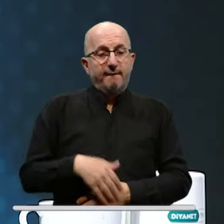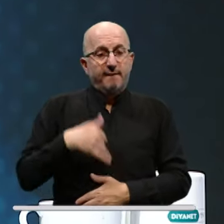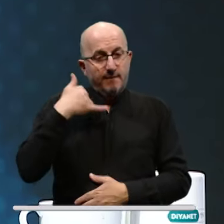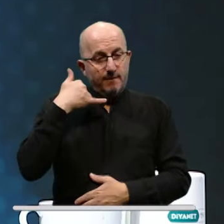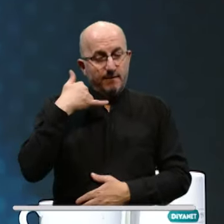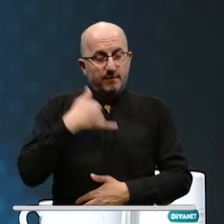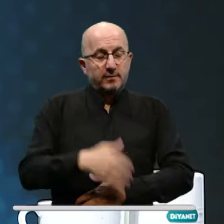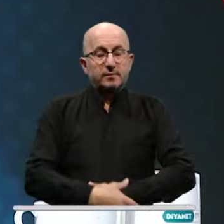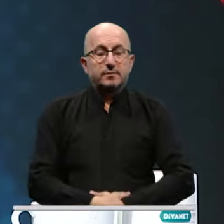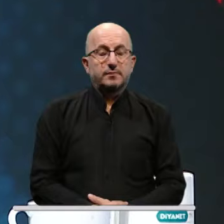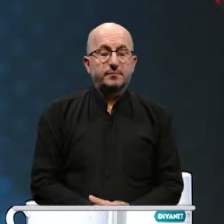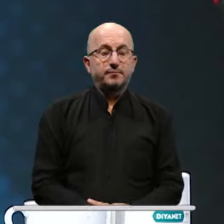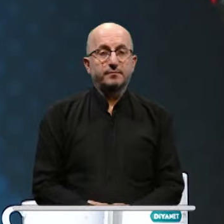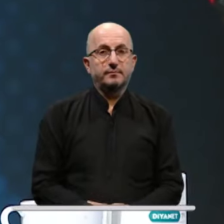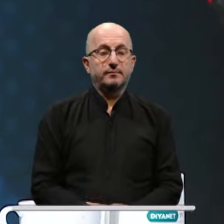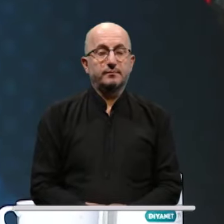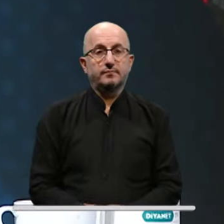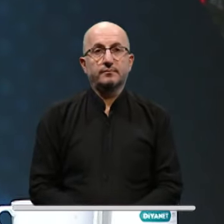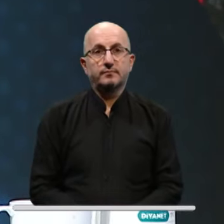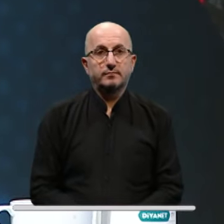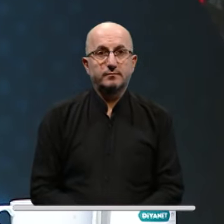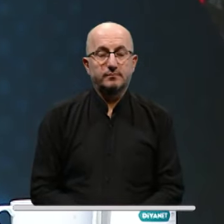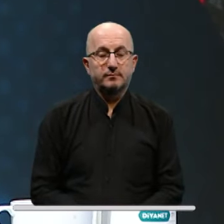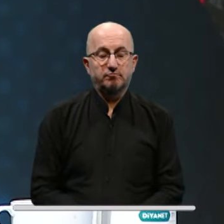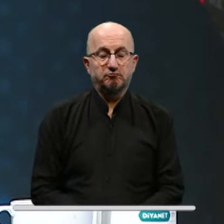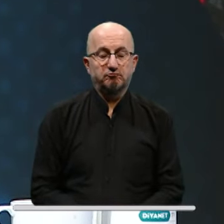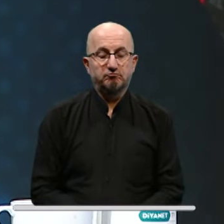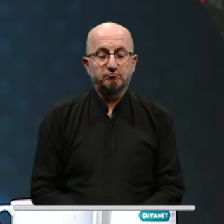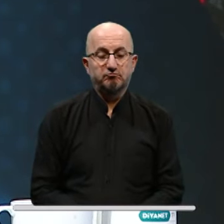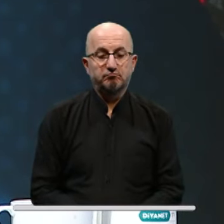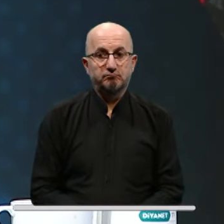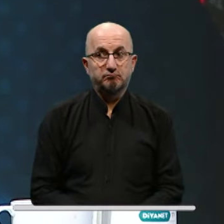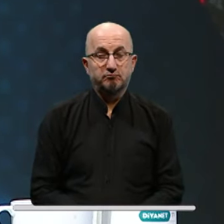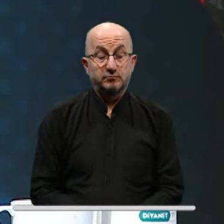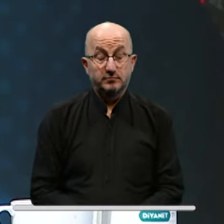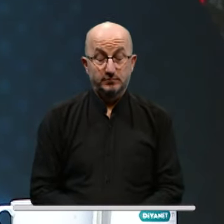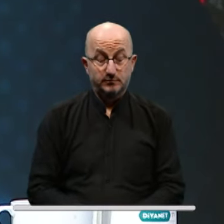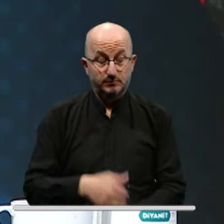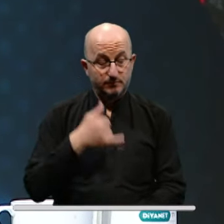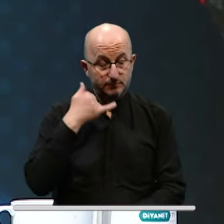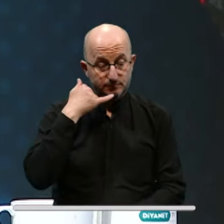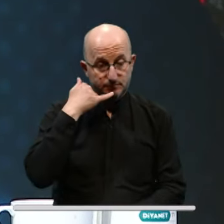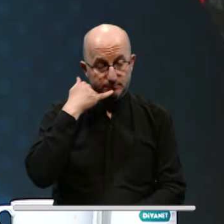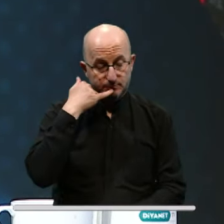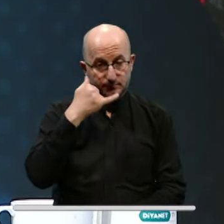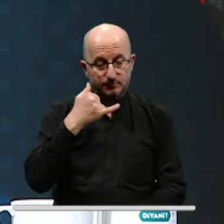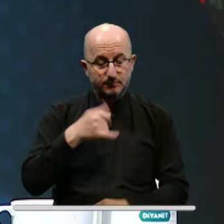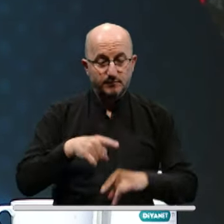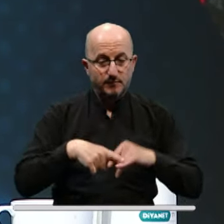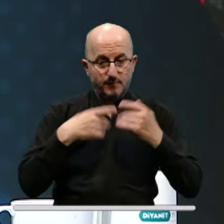Samsun'a gidiyoruz. Hıncal Bey hattımızda. Alo. Alo. Hoş geldiniz efendim.